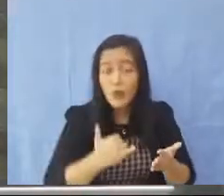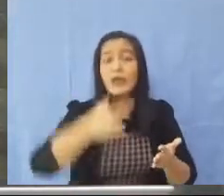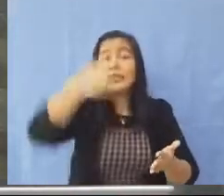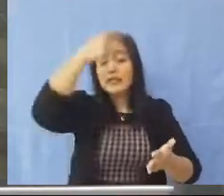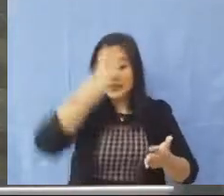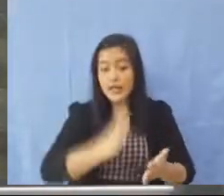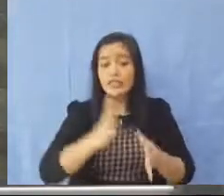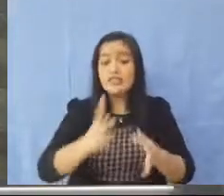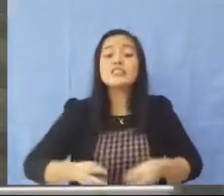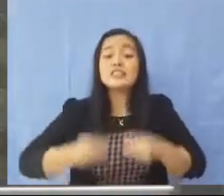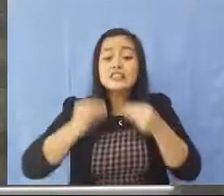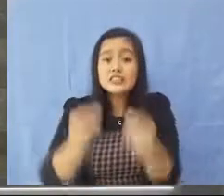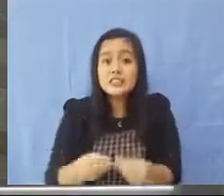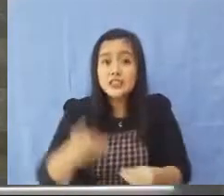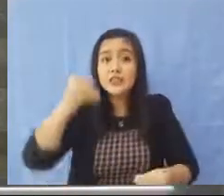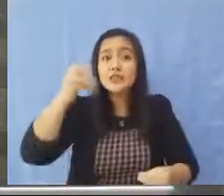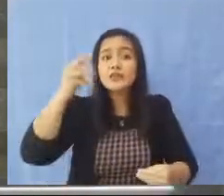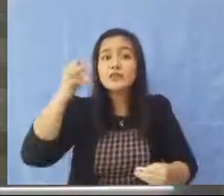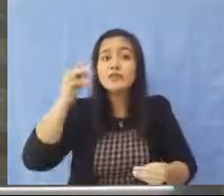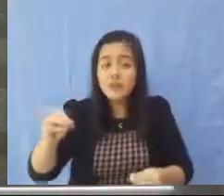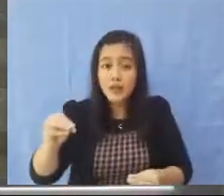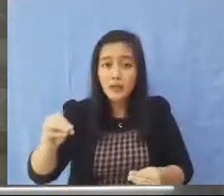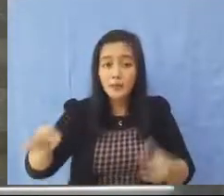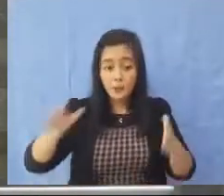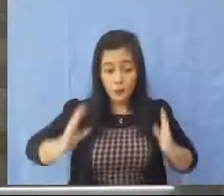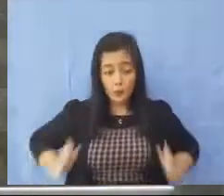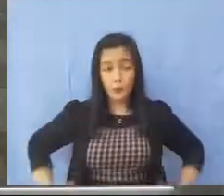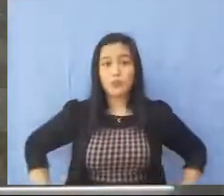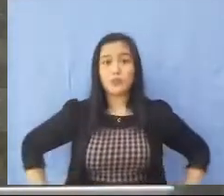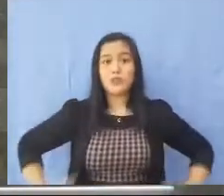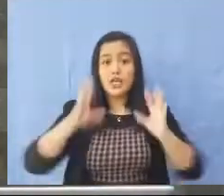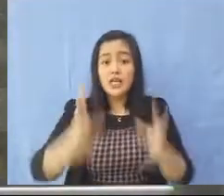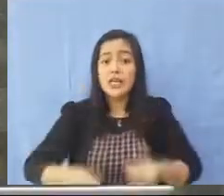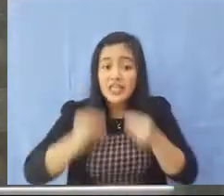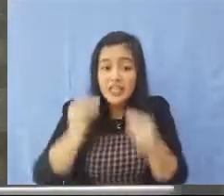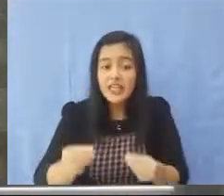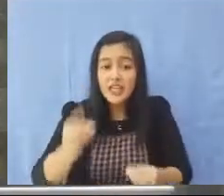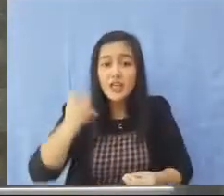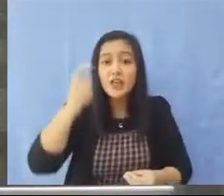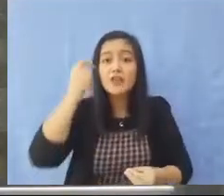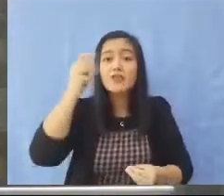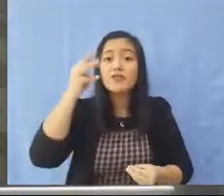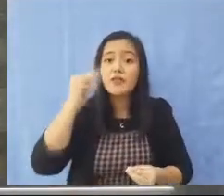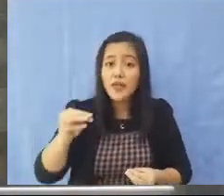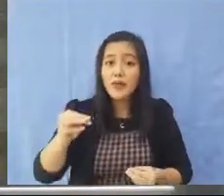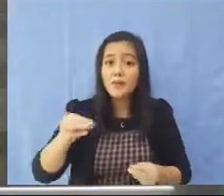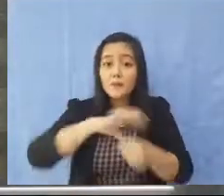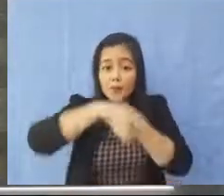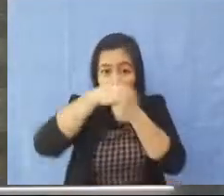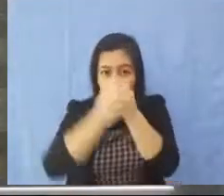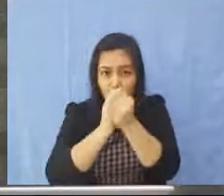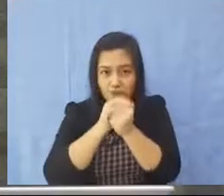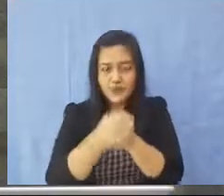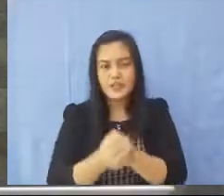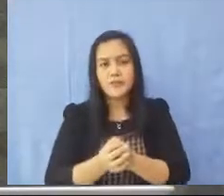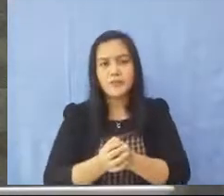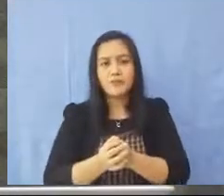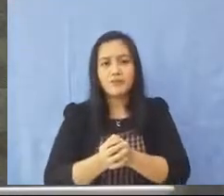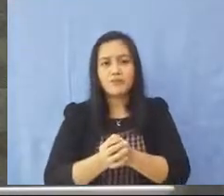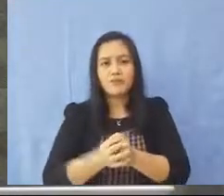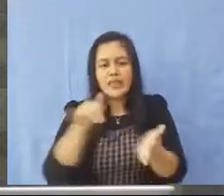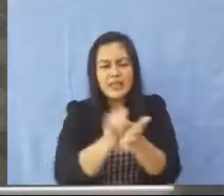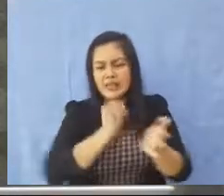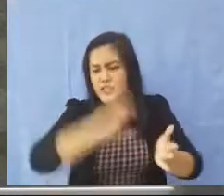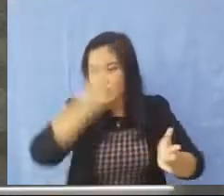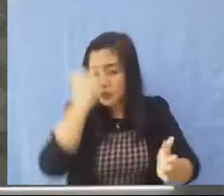makikita natin that even sa standard ng pananamit, may binibigay o a Diyos ang nag-a-approve what should be